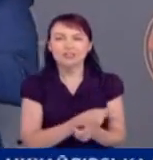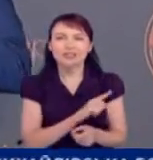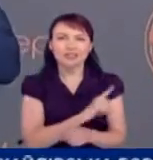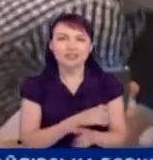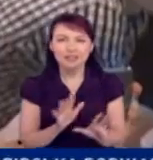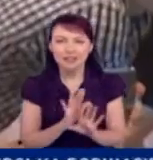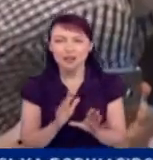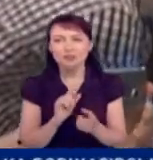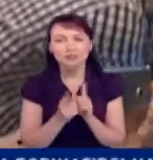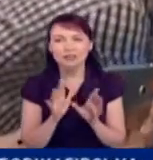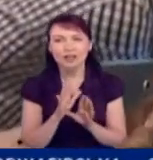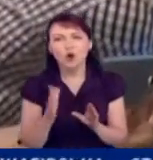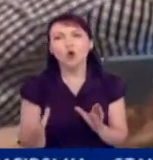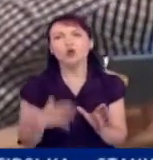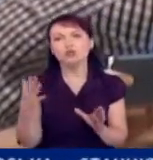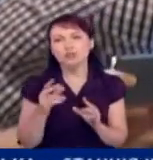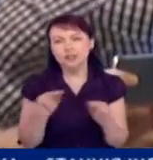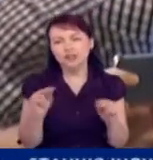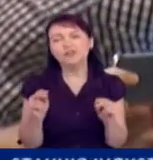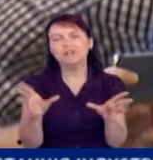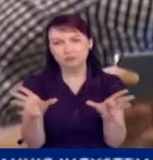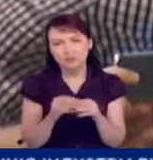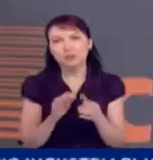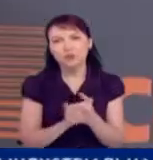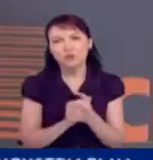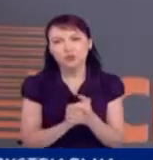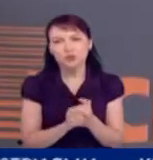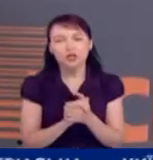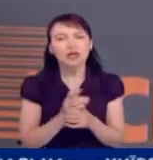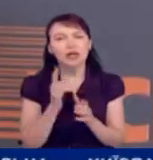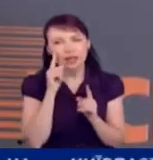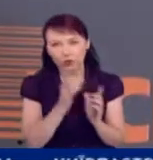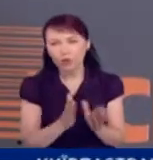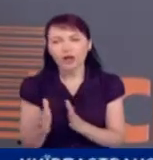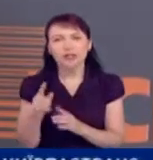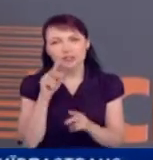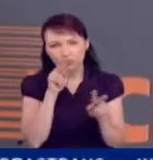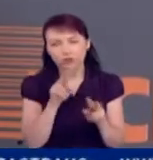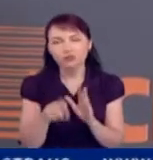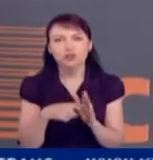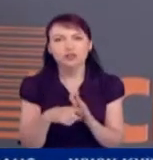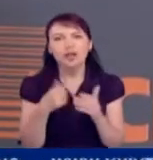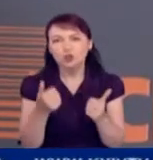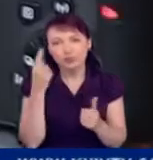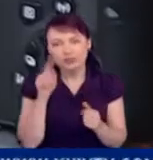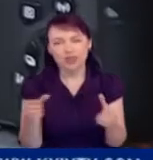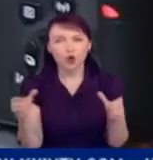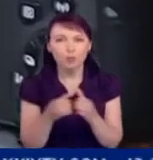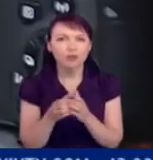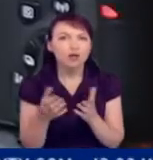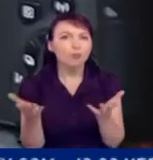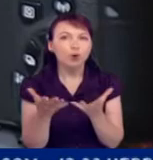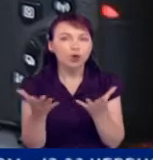товаришує з колишнім наставником клубу Пауло Фонсекою. Регулярно слідкував за «Шахтарем» і добре знає команду. Про